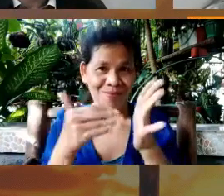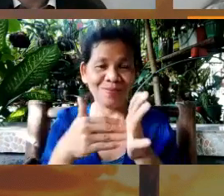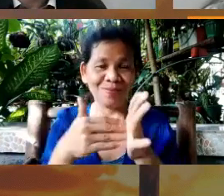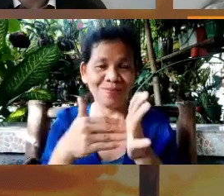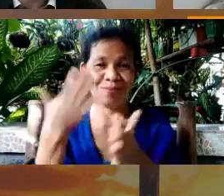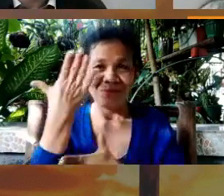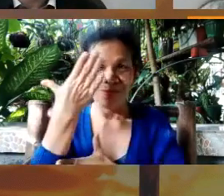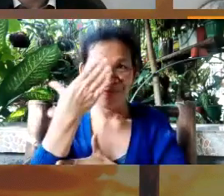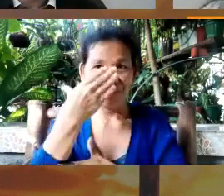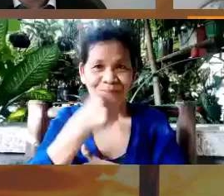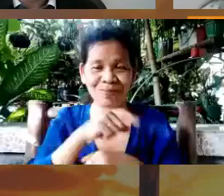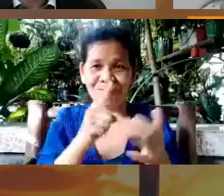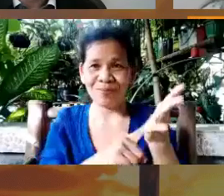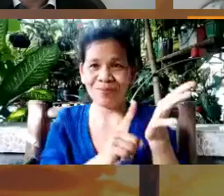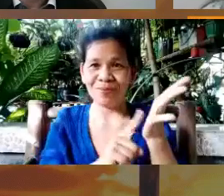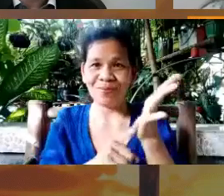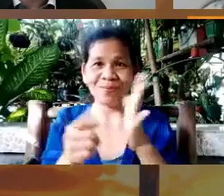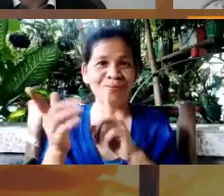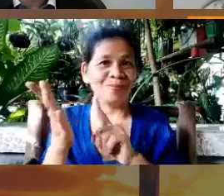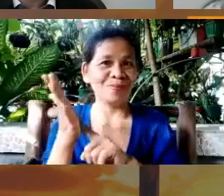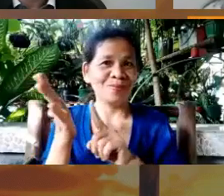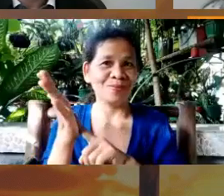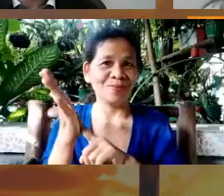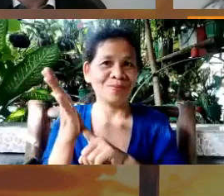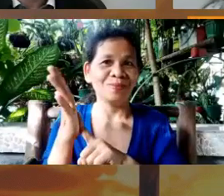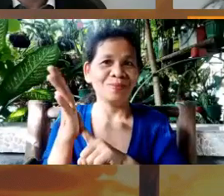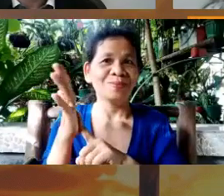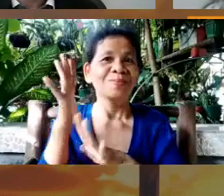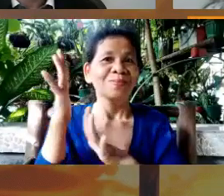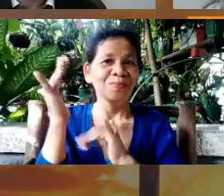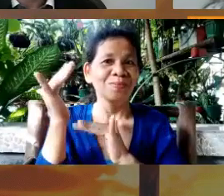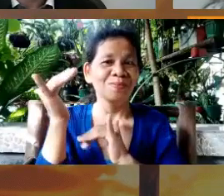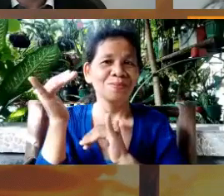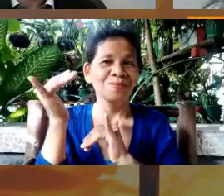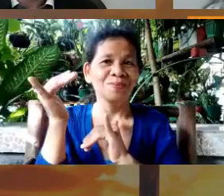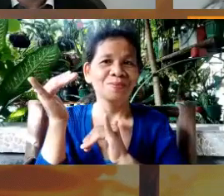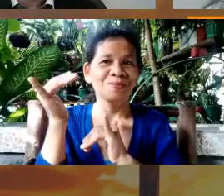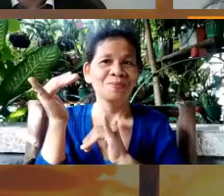muling talakayan. Asahan po natin. At amin pong